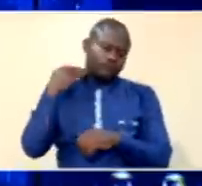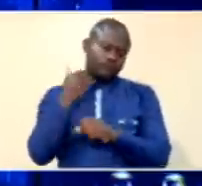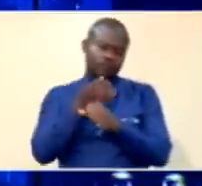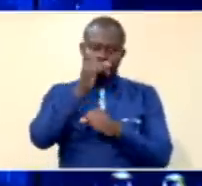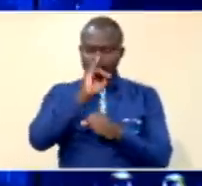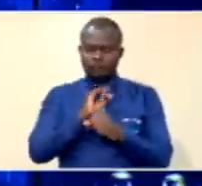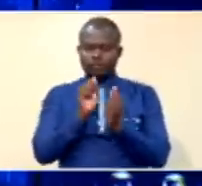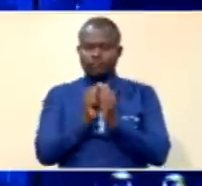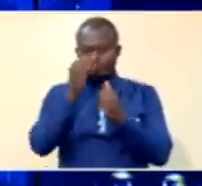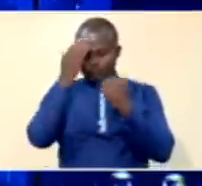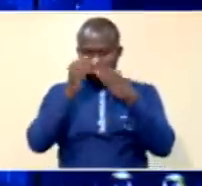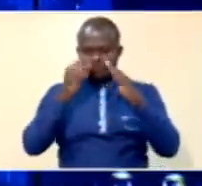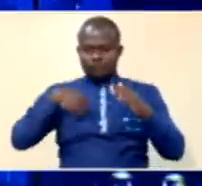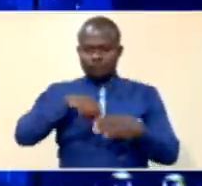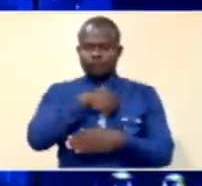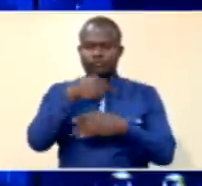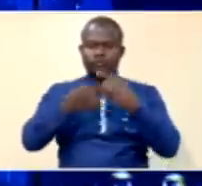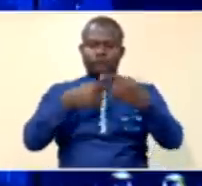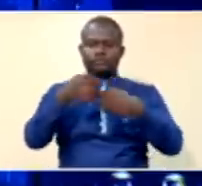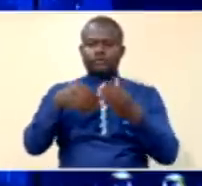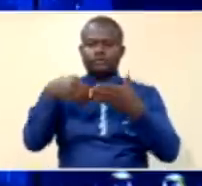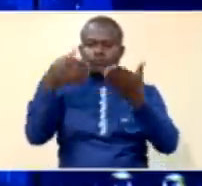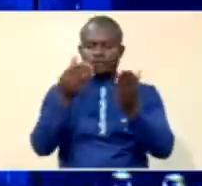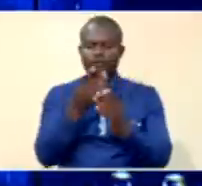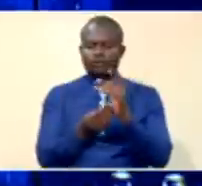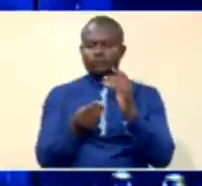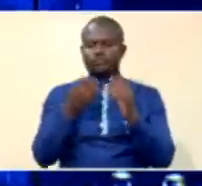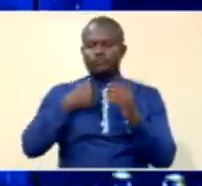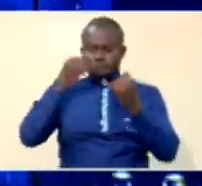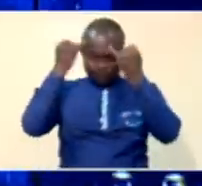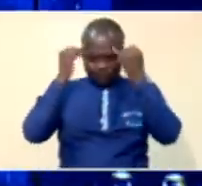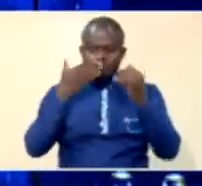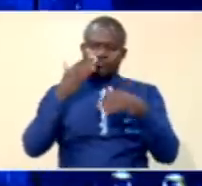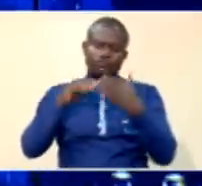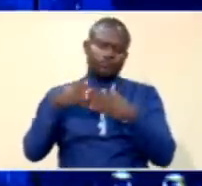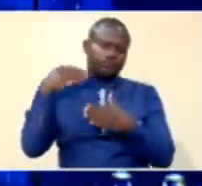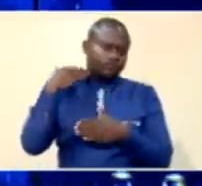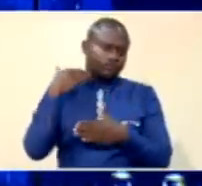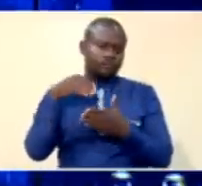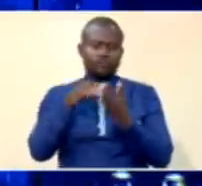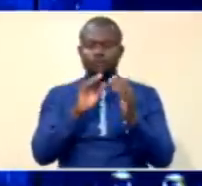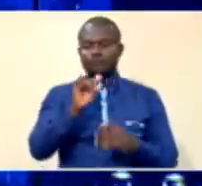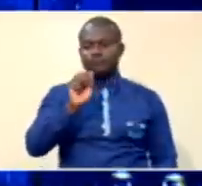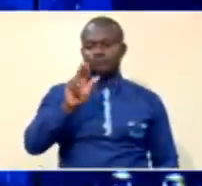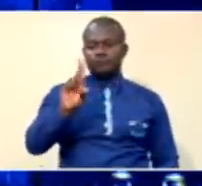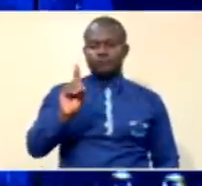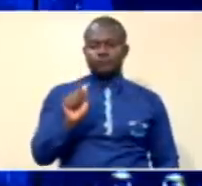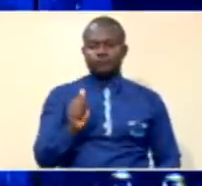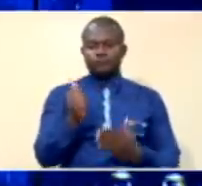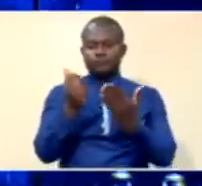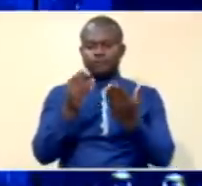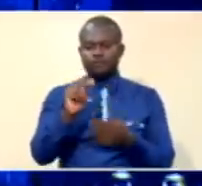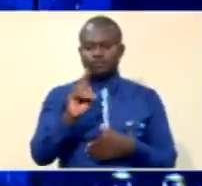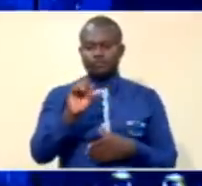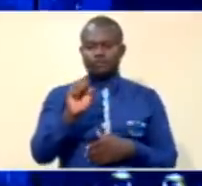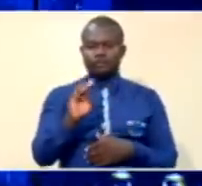yakorewe Abatutsi kuko ngo bikomeza guha urwaho abagifite ingengabitekerezo ya Jenoside. Mugenzi wacu Jean Claude Mutuyezu na